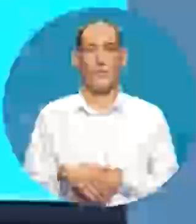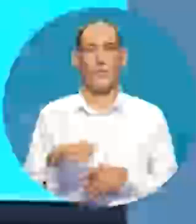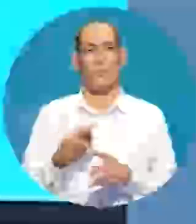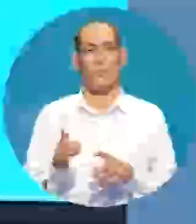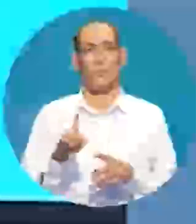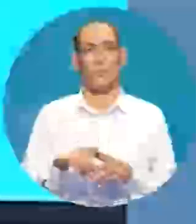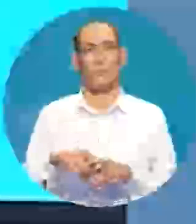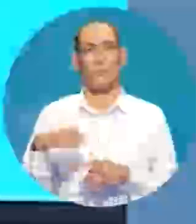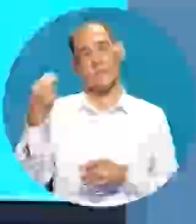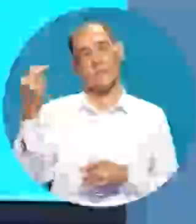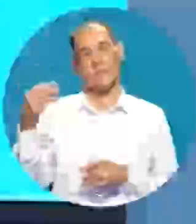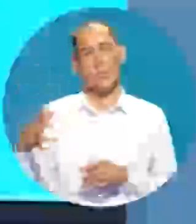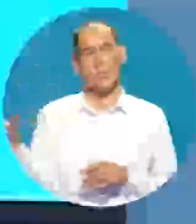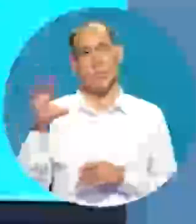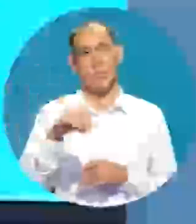Radio,